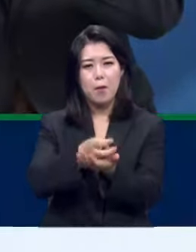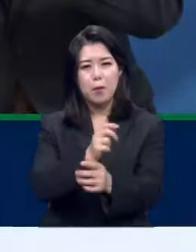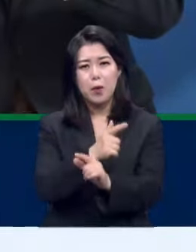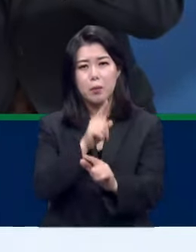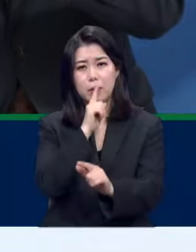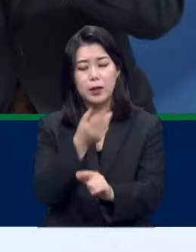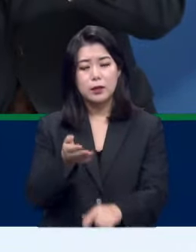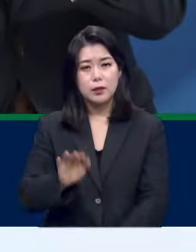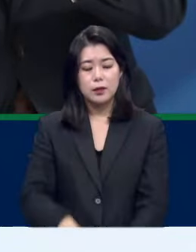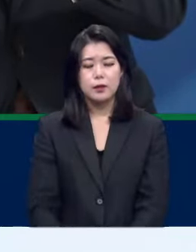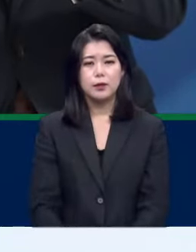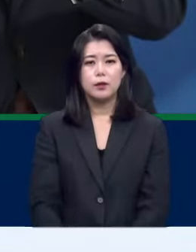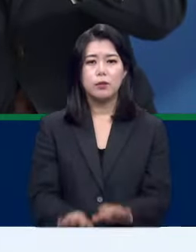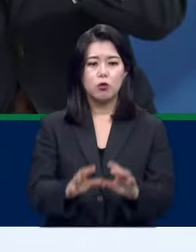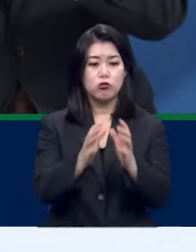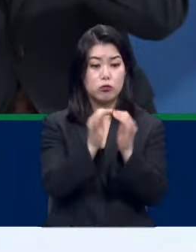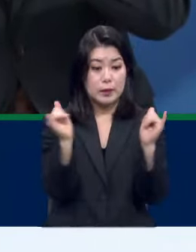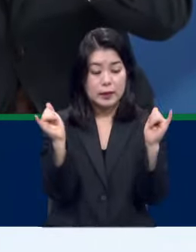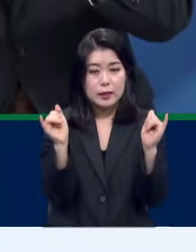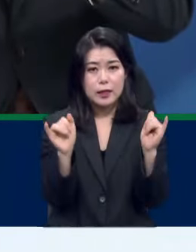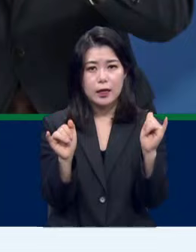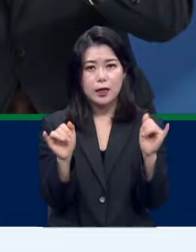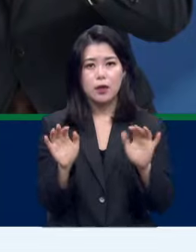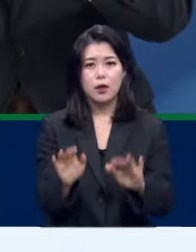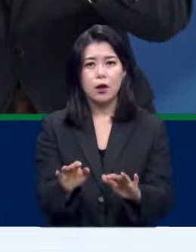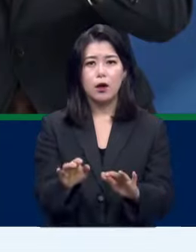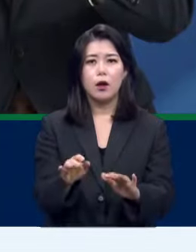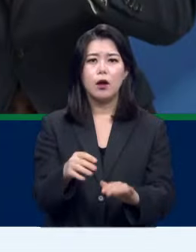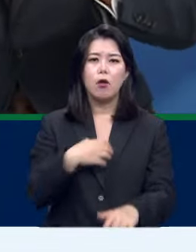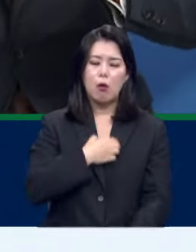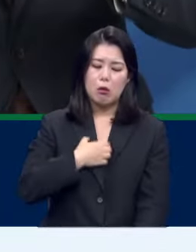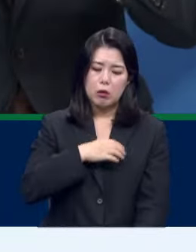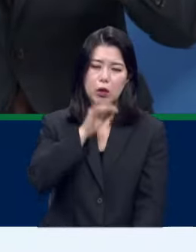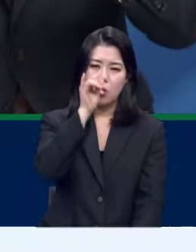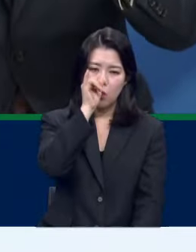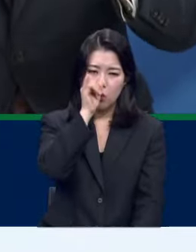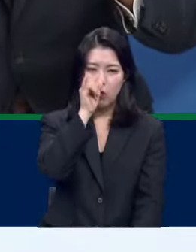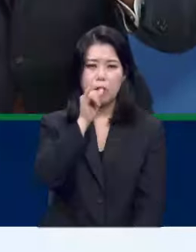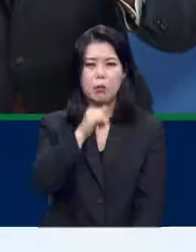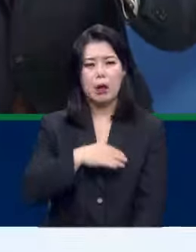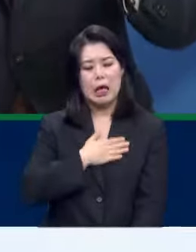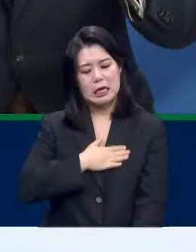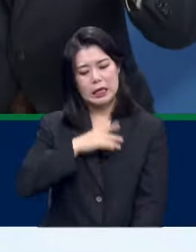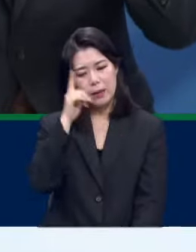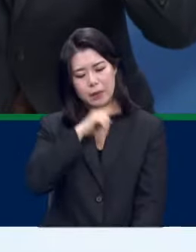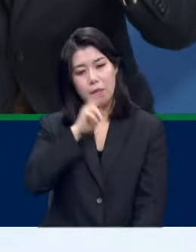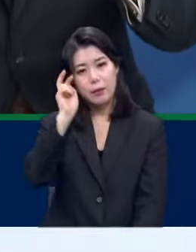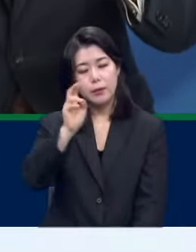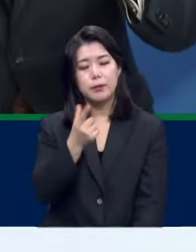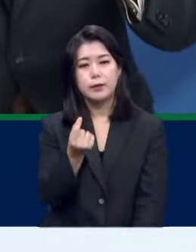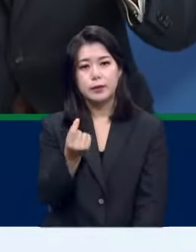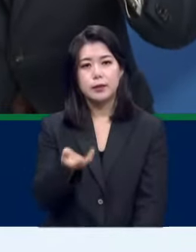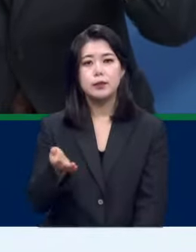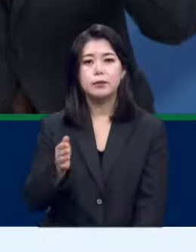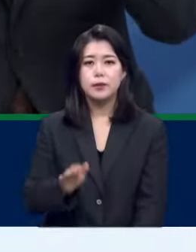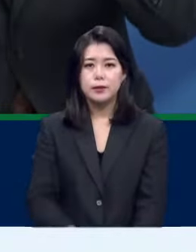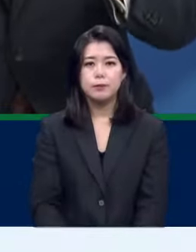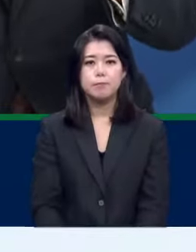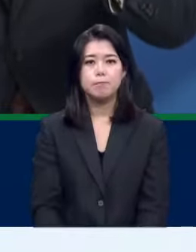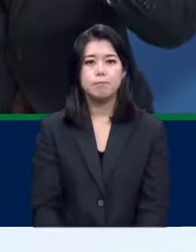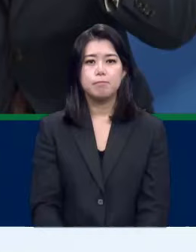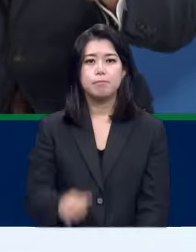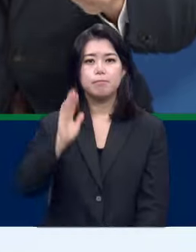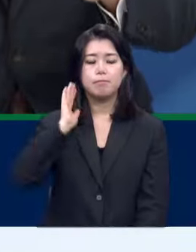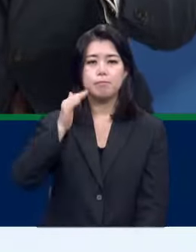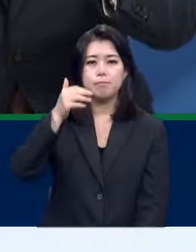했는데 마찬가지로 이거 국민들 당연히 심리하고 그리고 불쾌 하실 부분이 있다라고 봐요 근데 그럼에도 불구하고요